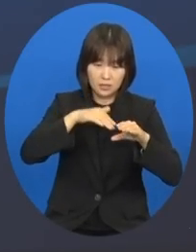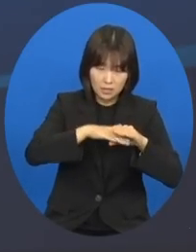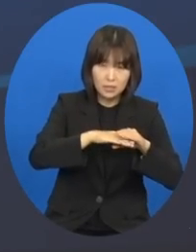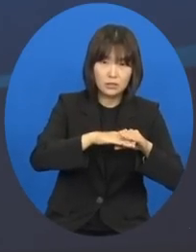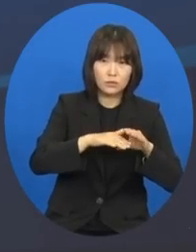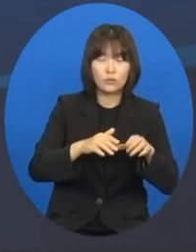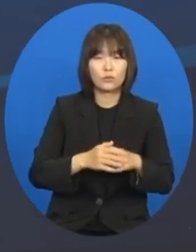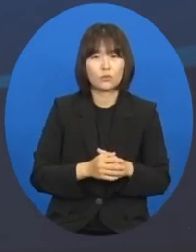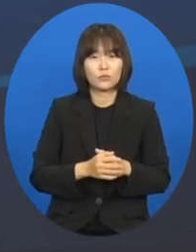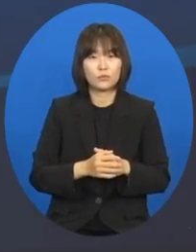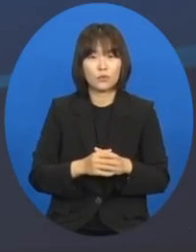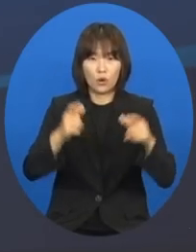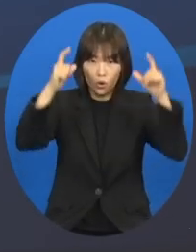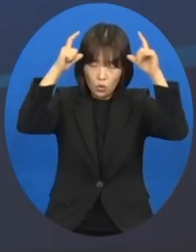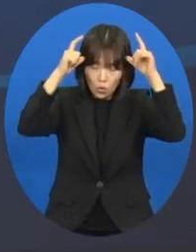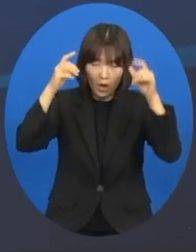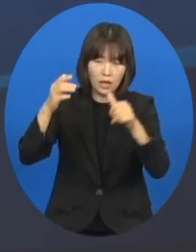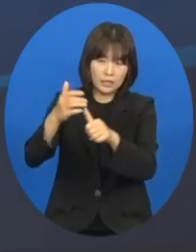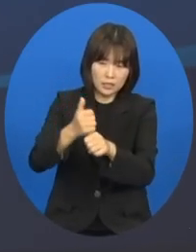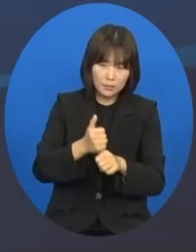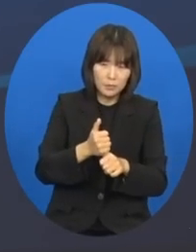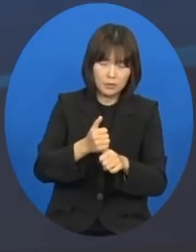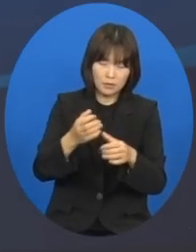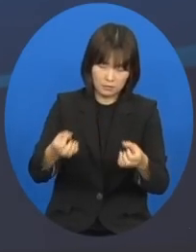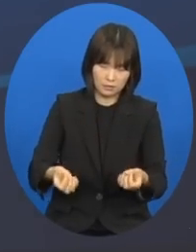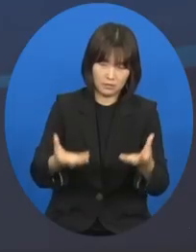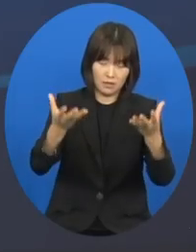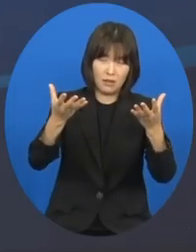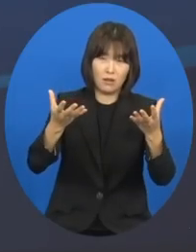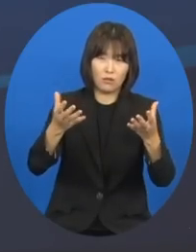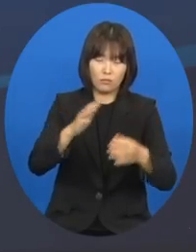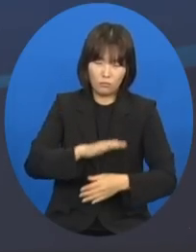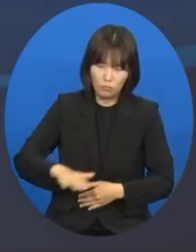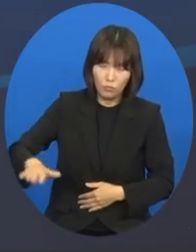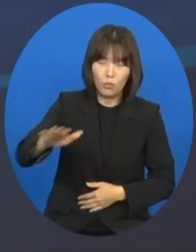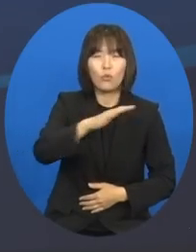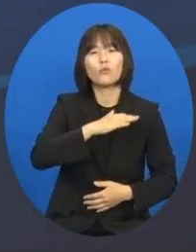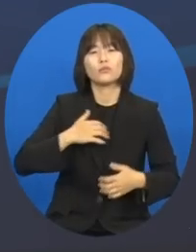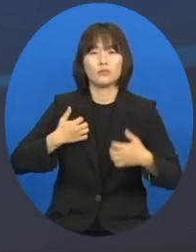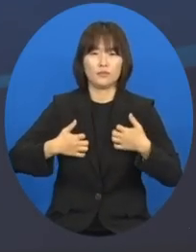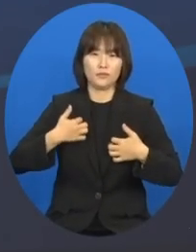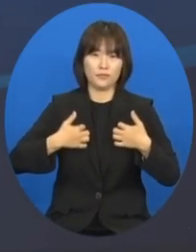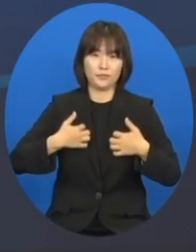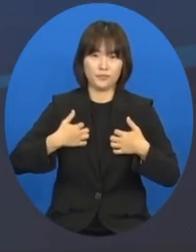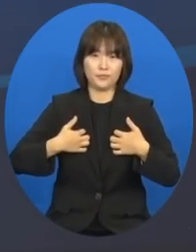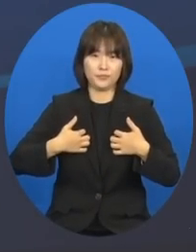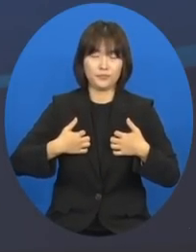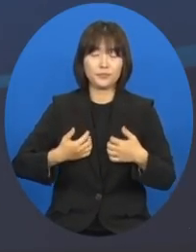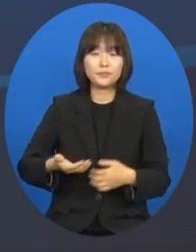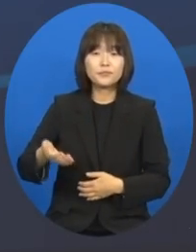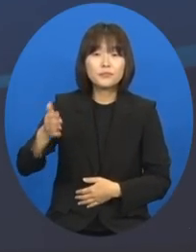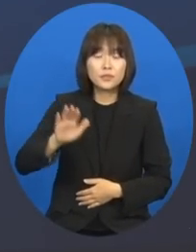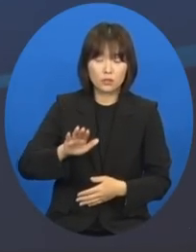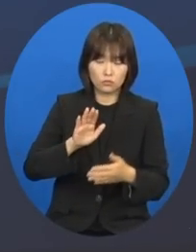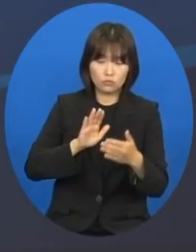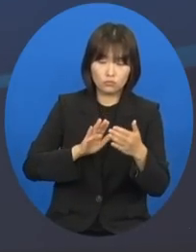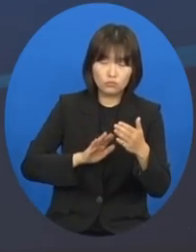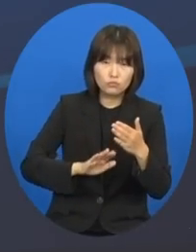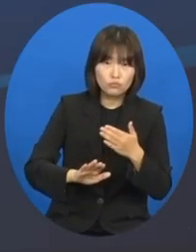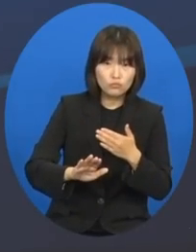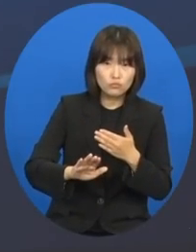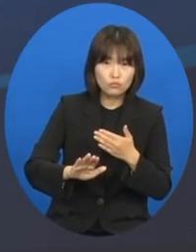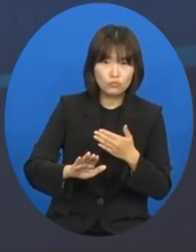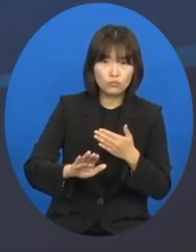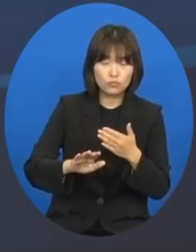송아지를 잡아서 잔치를 버리고 모두가 즐거워했다는 거예요 자 그런데 그 이후 부분은 우리가